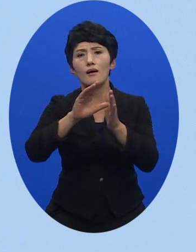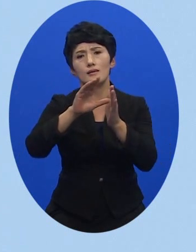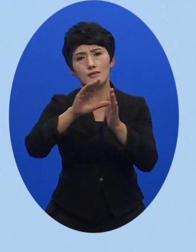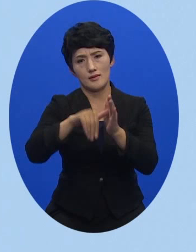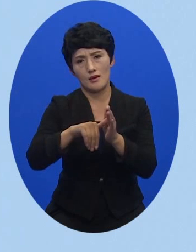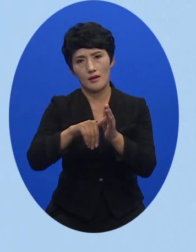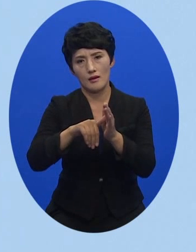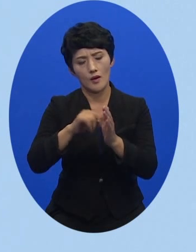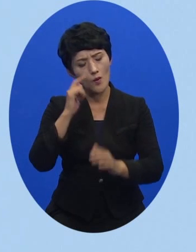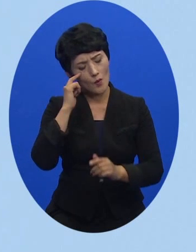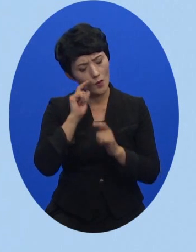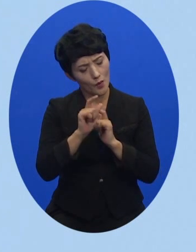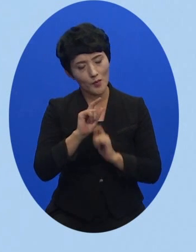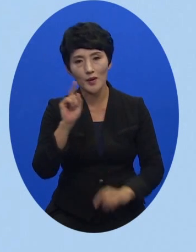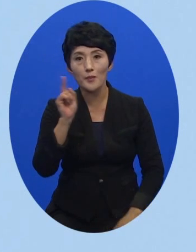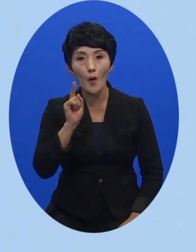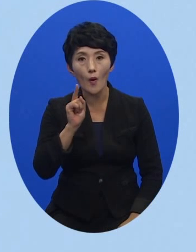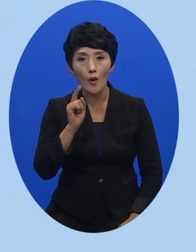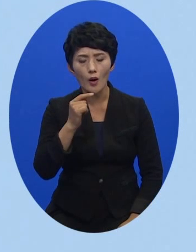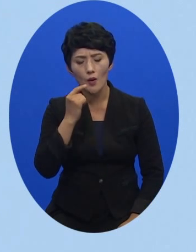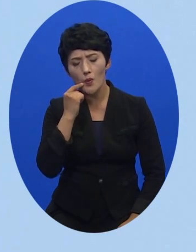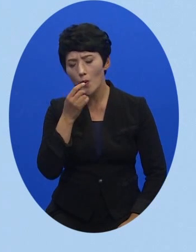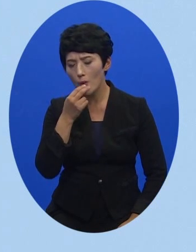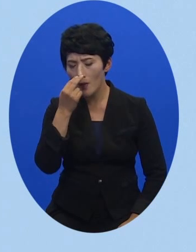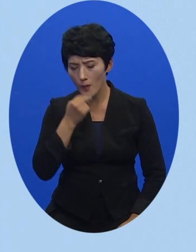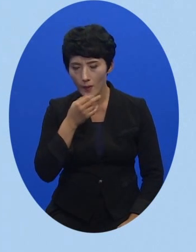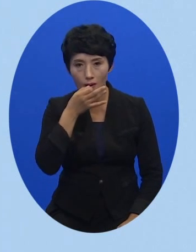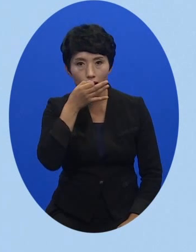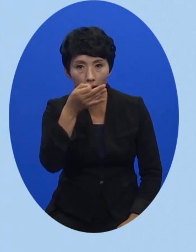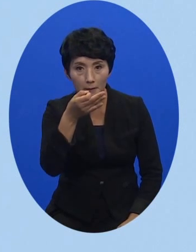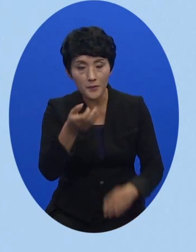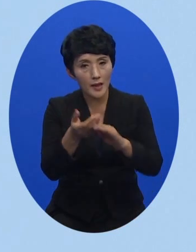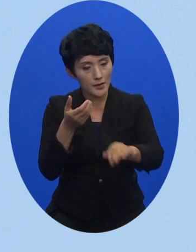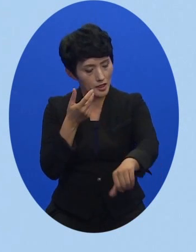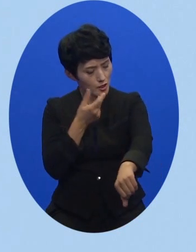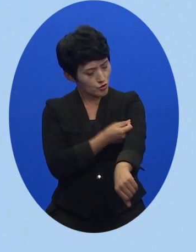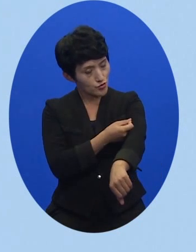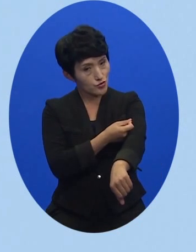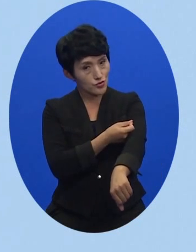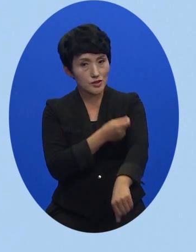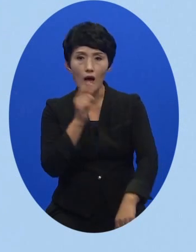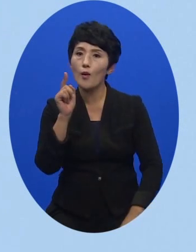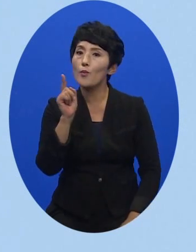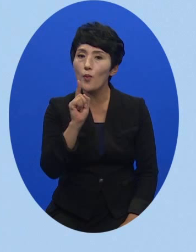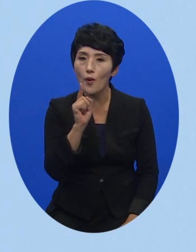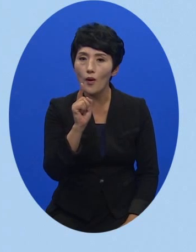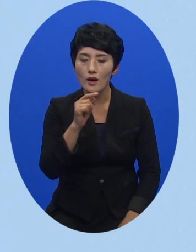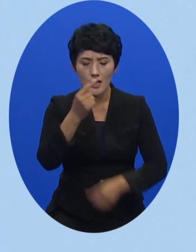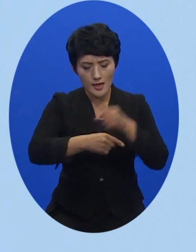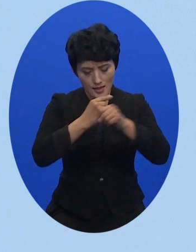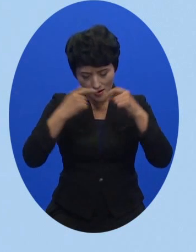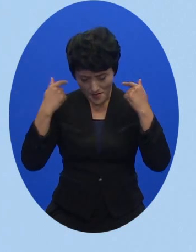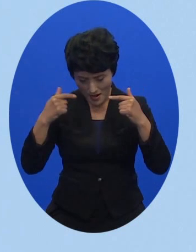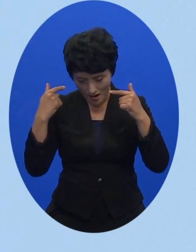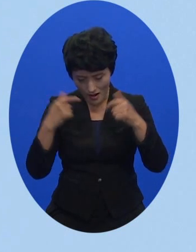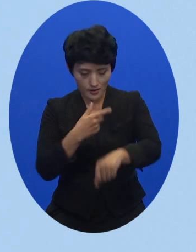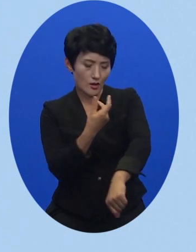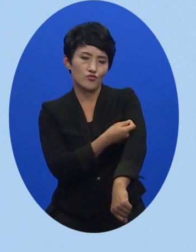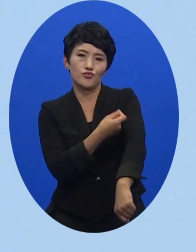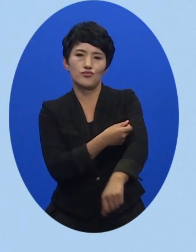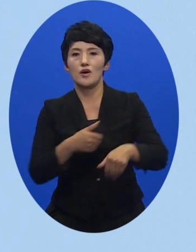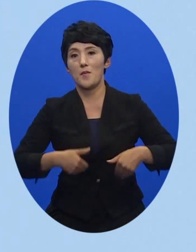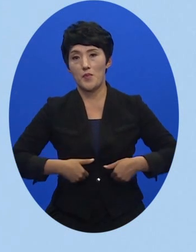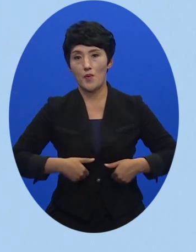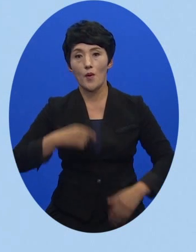독감 예방접종 입니다 다른 예방적 전과는 다르게 독감은 매년 새로 접종을 해야 하는데요 그 이유는 인